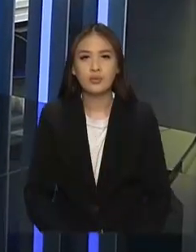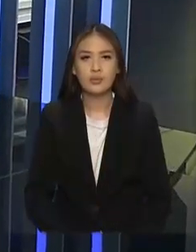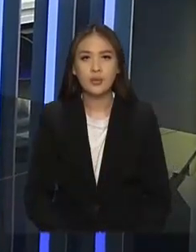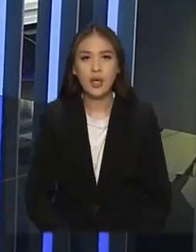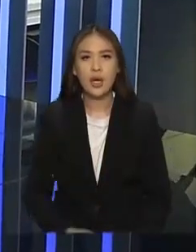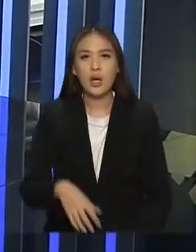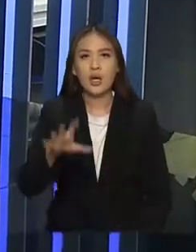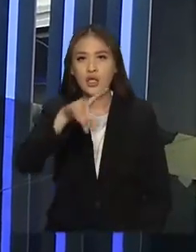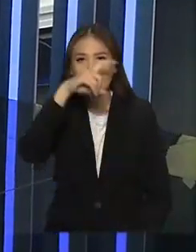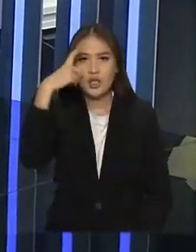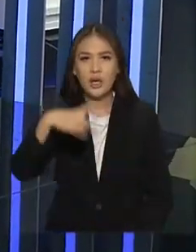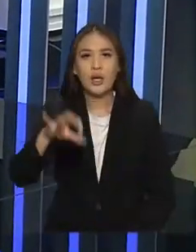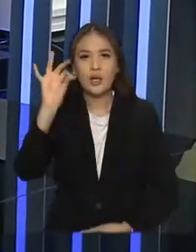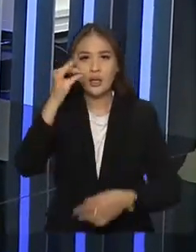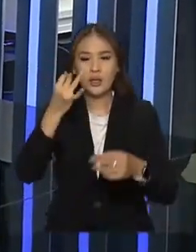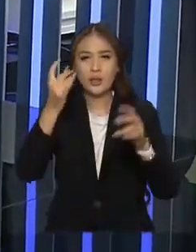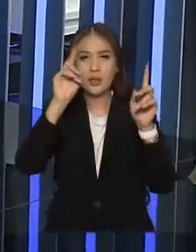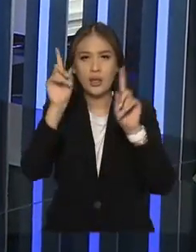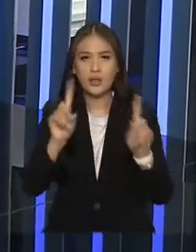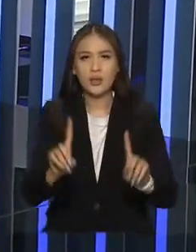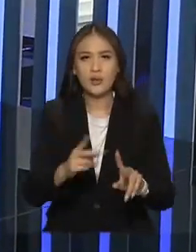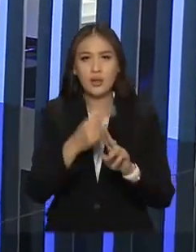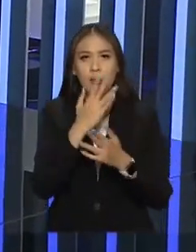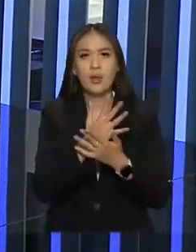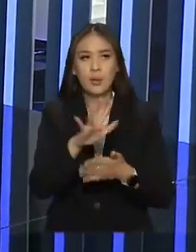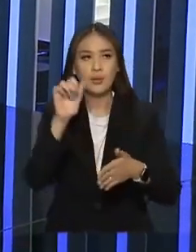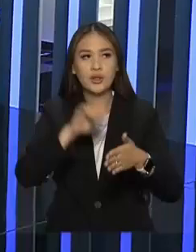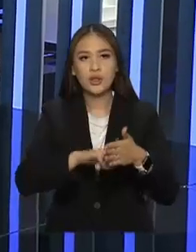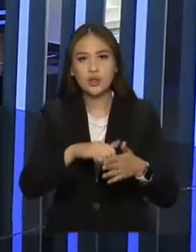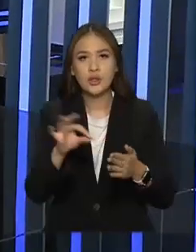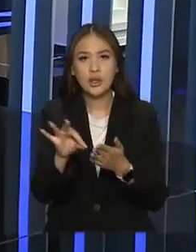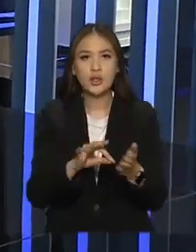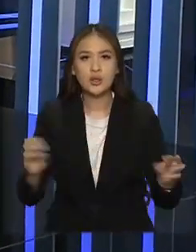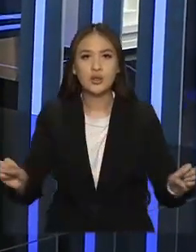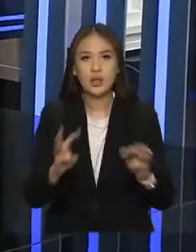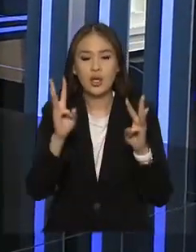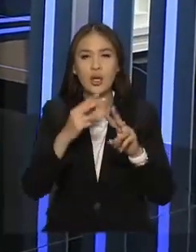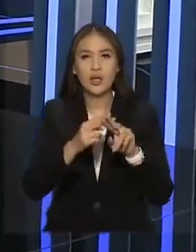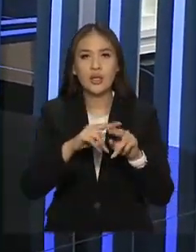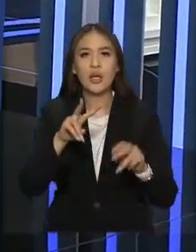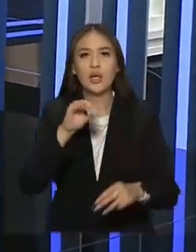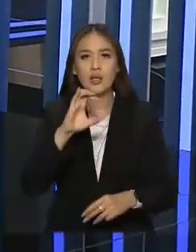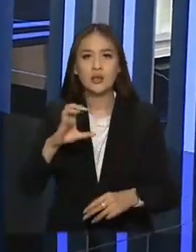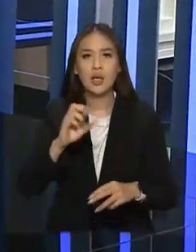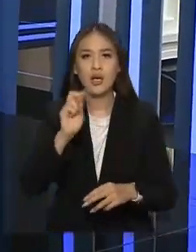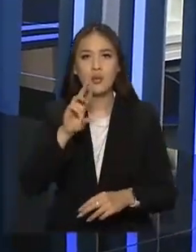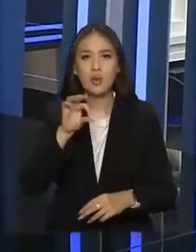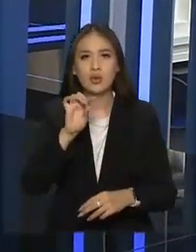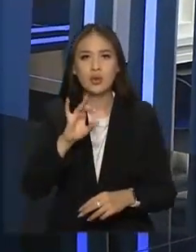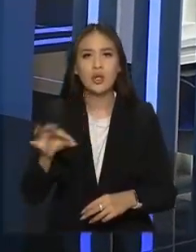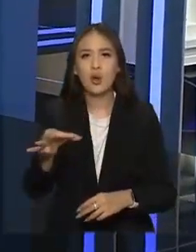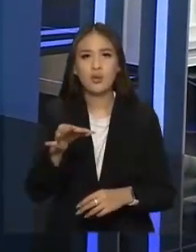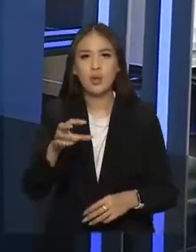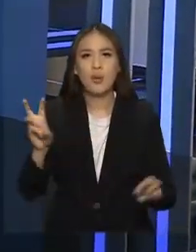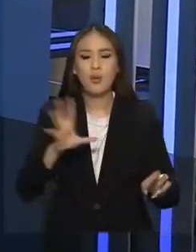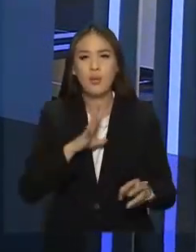аномальная Жара и грозовые разряды стали причиной еще одного возгорания в лесу в Акмолинской области в поселке Боровом